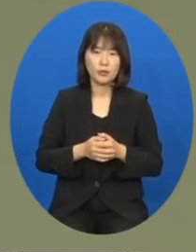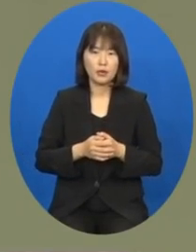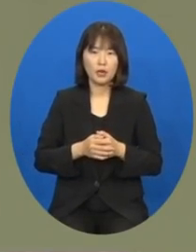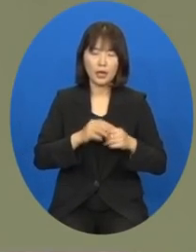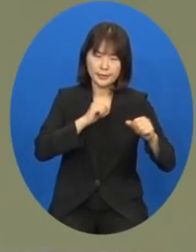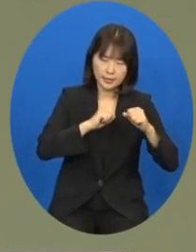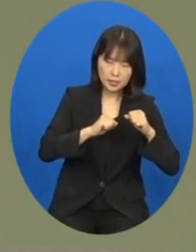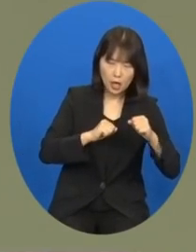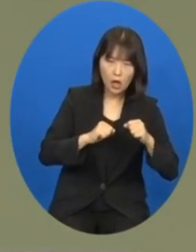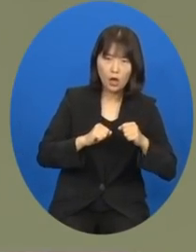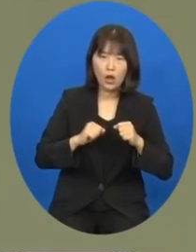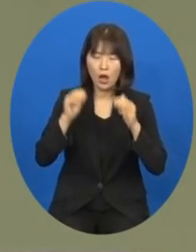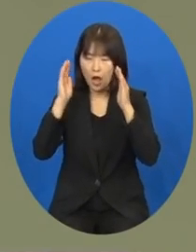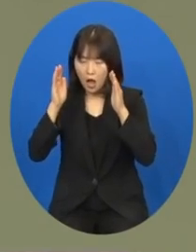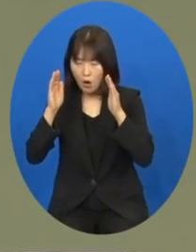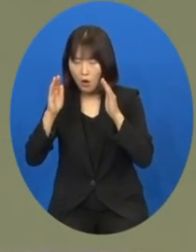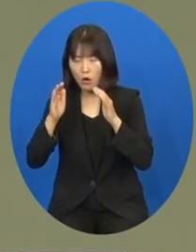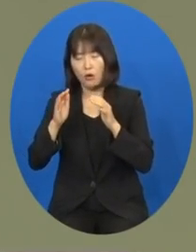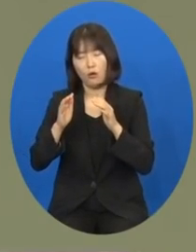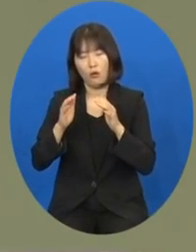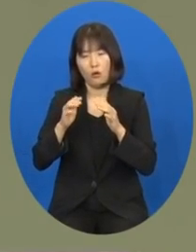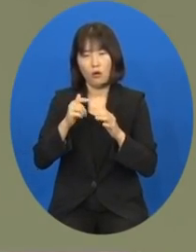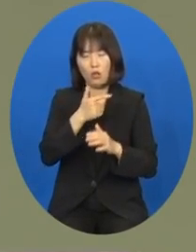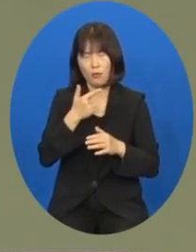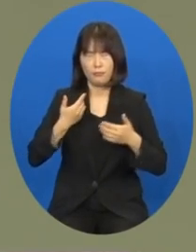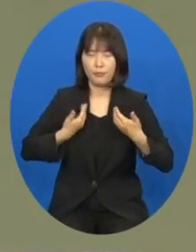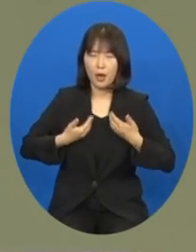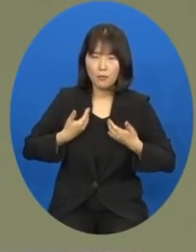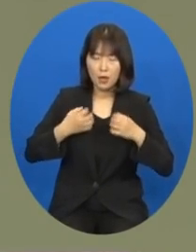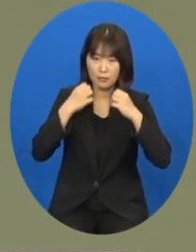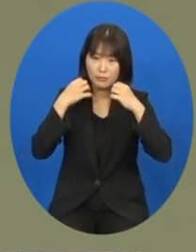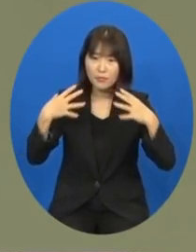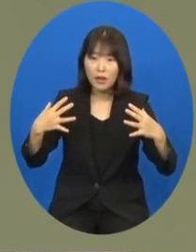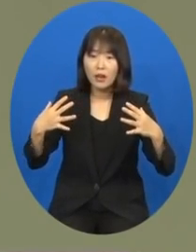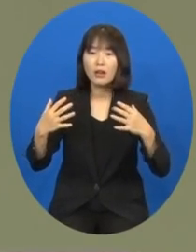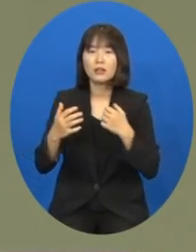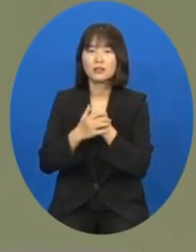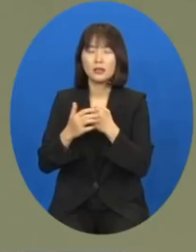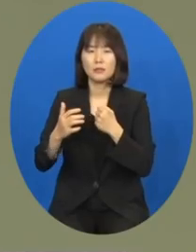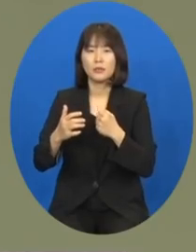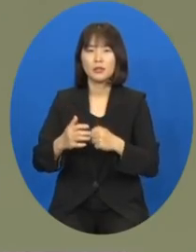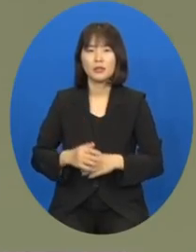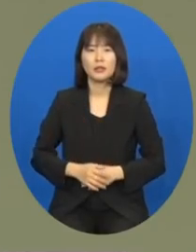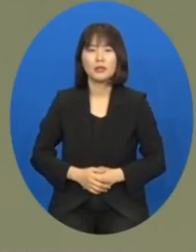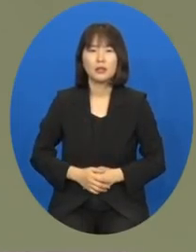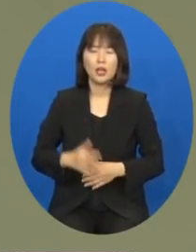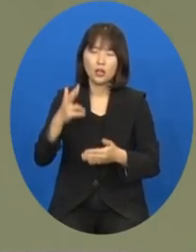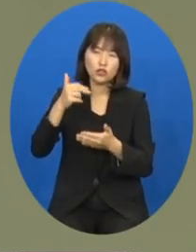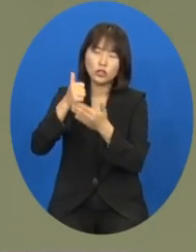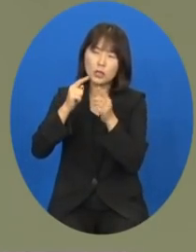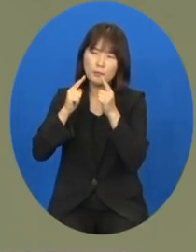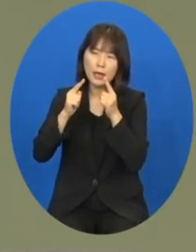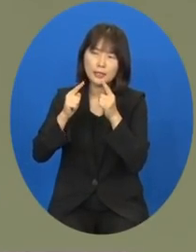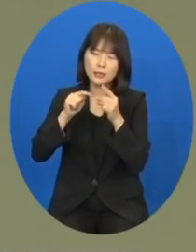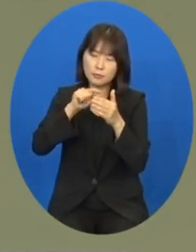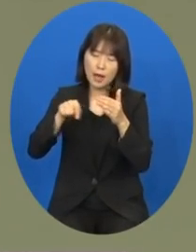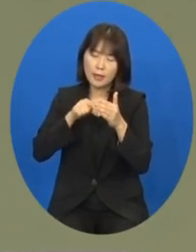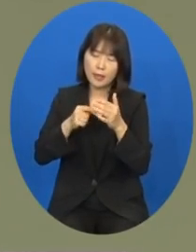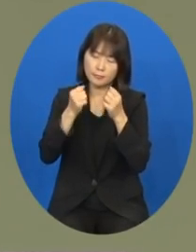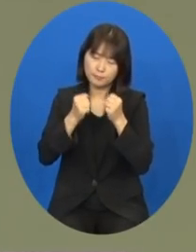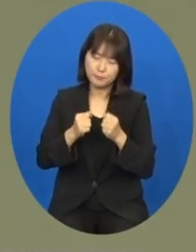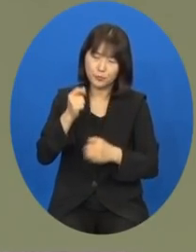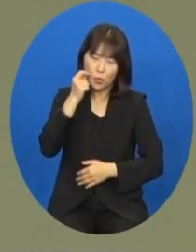주인공의 충분한 시간을 갖지 못하고 기도하지 못하고 말씀 안에서 지 못하다 보니까 매말라 가는 거죠